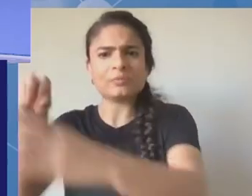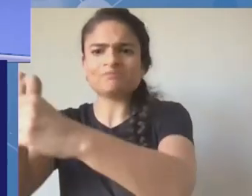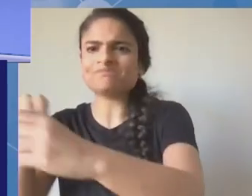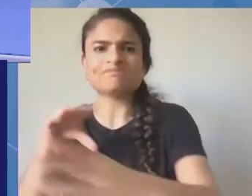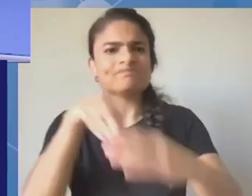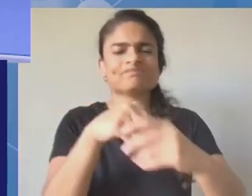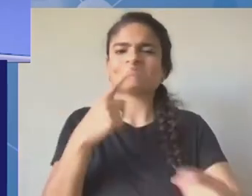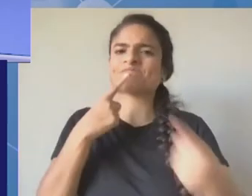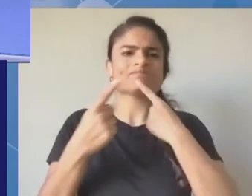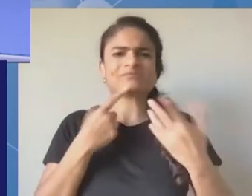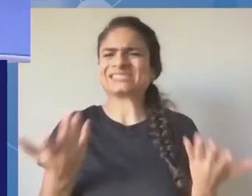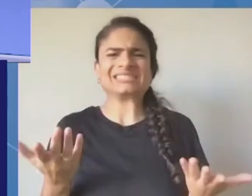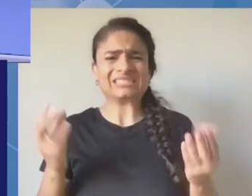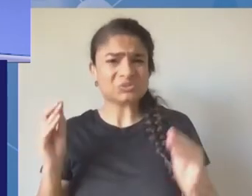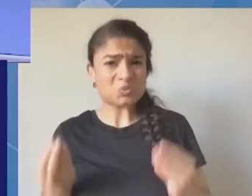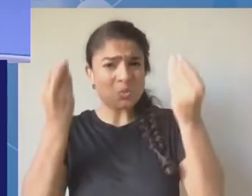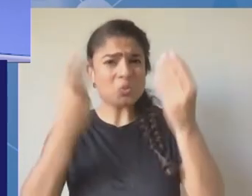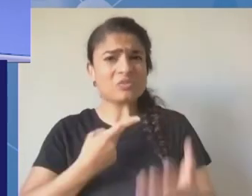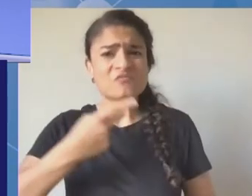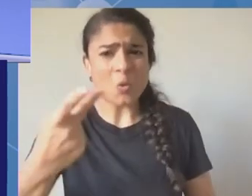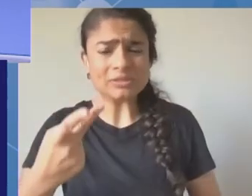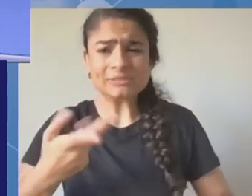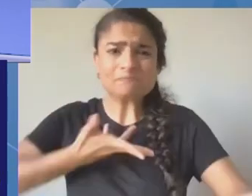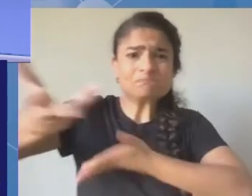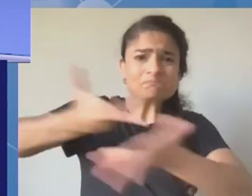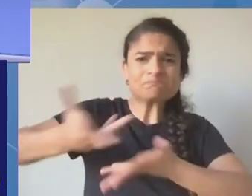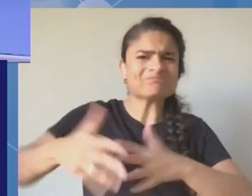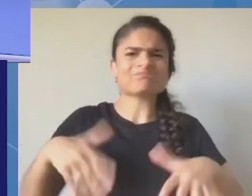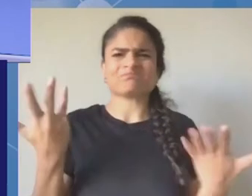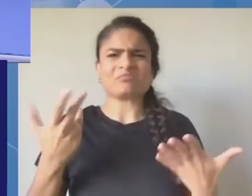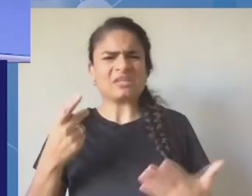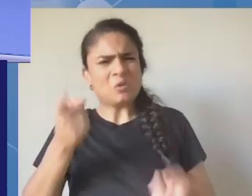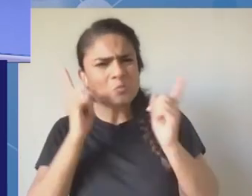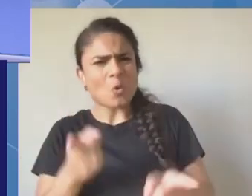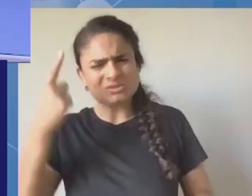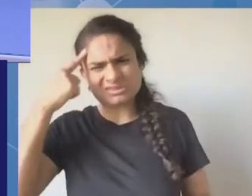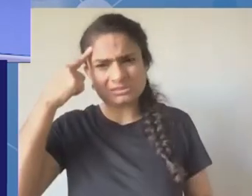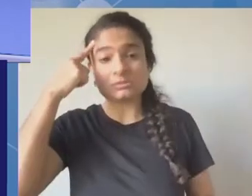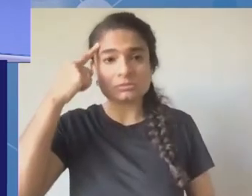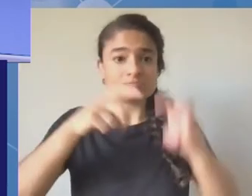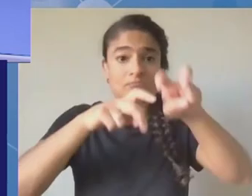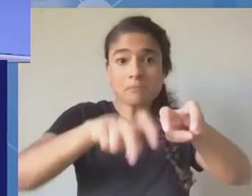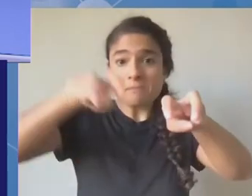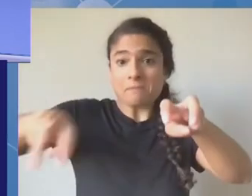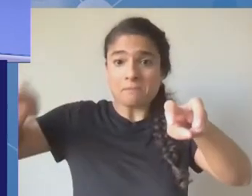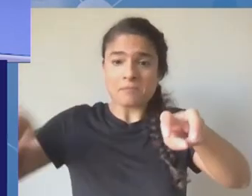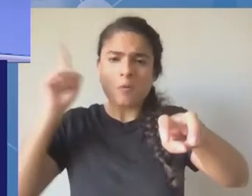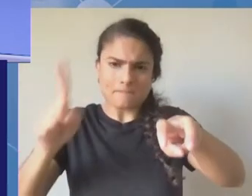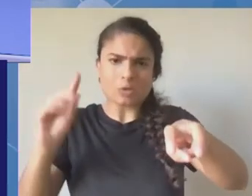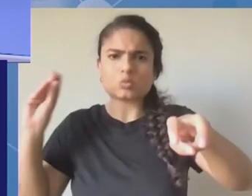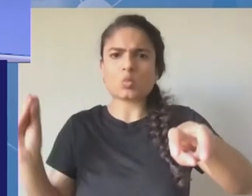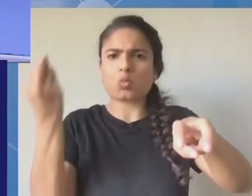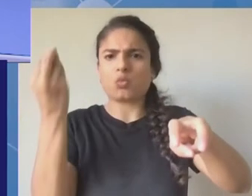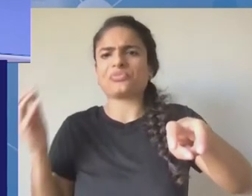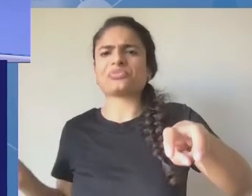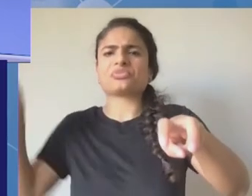经常这些人是在一些听众当中。我们也希望他们能